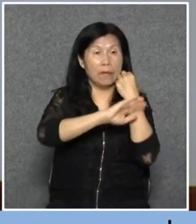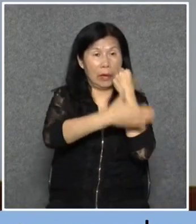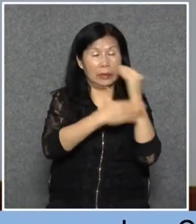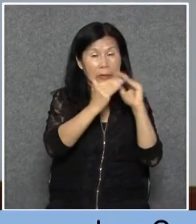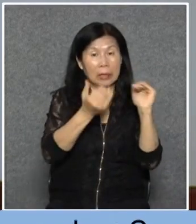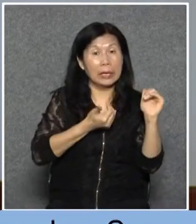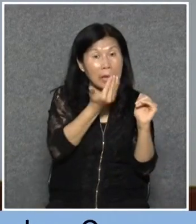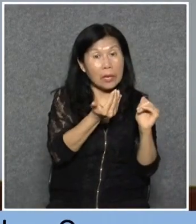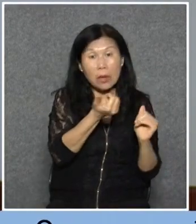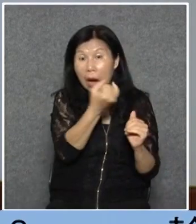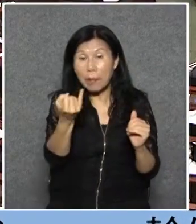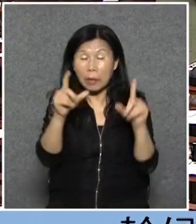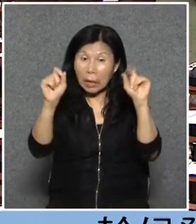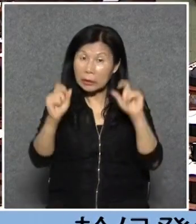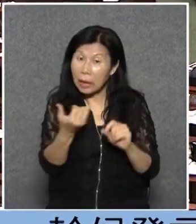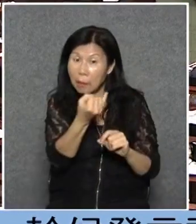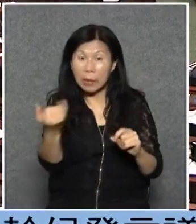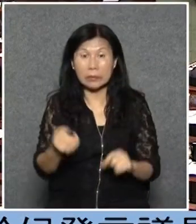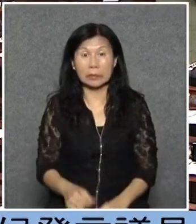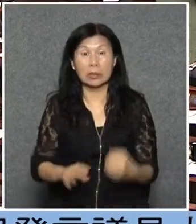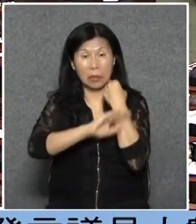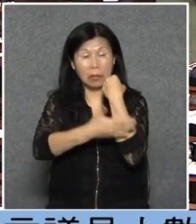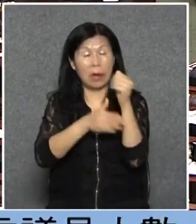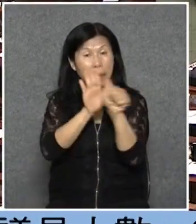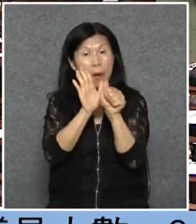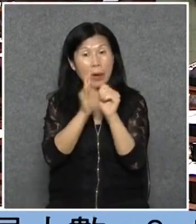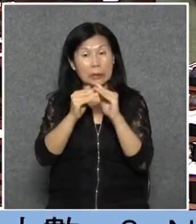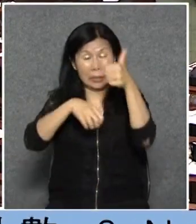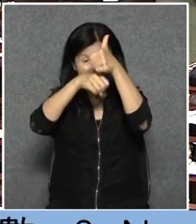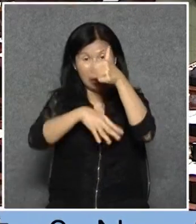係咪咁嘅意思啊？ 局長， 係咪法援署係執行緊基本法？